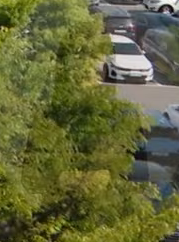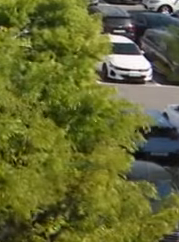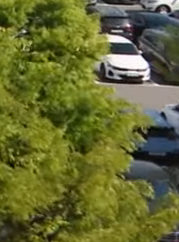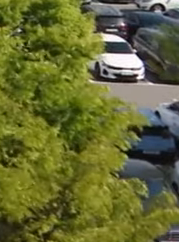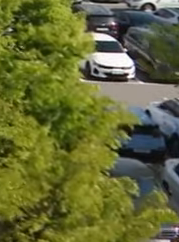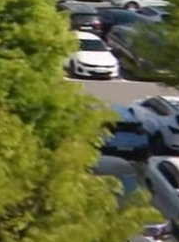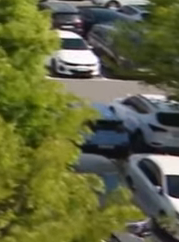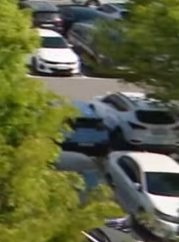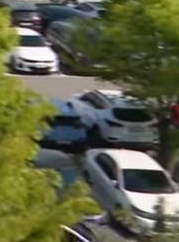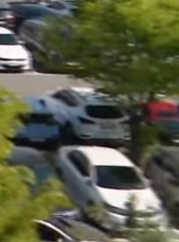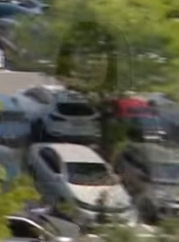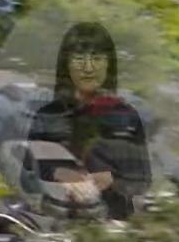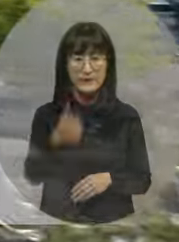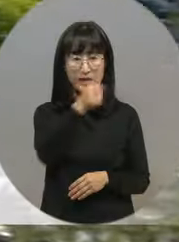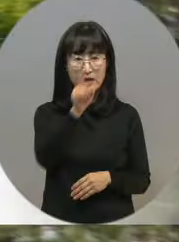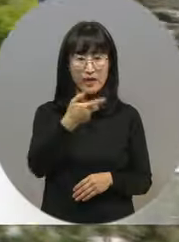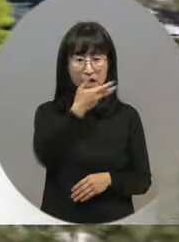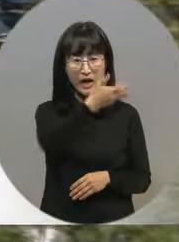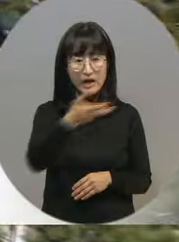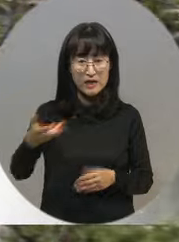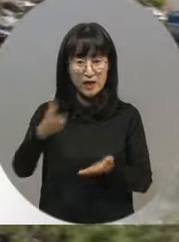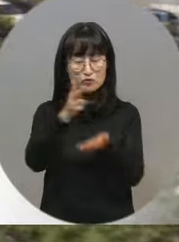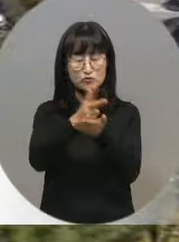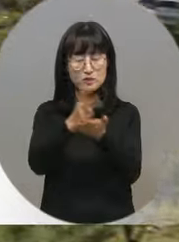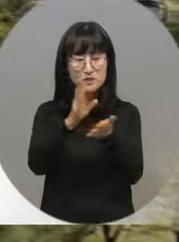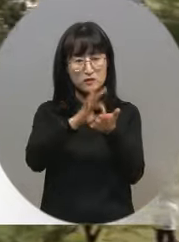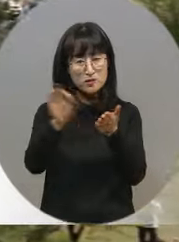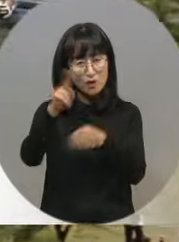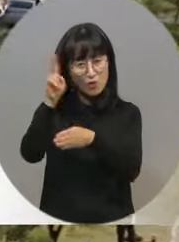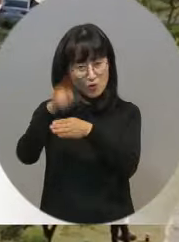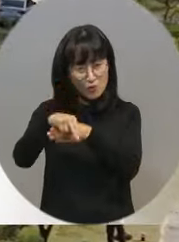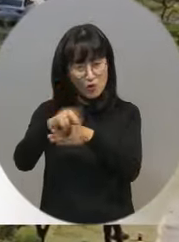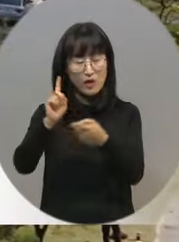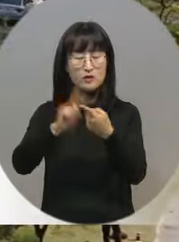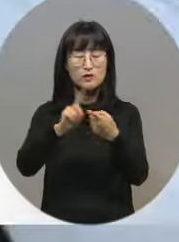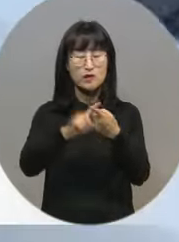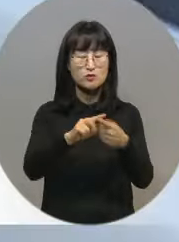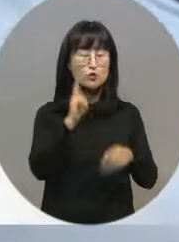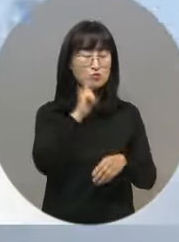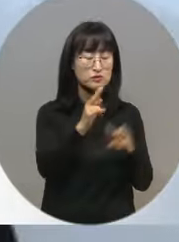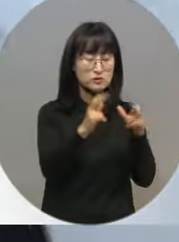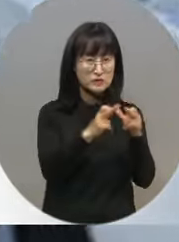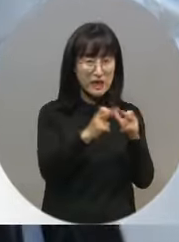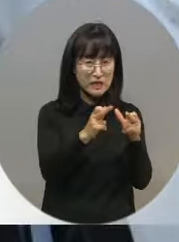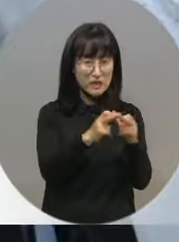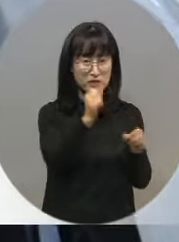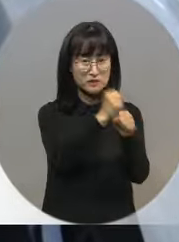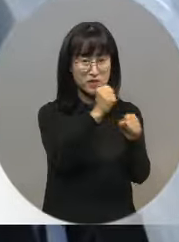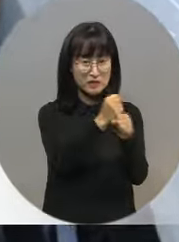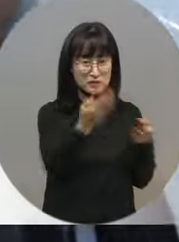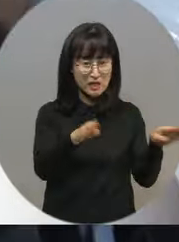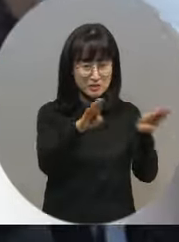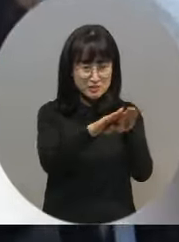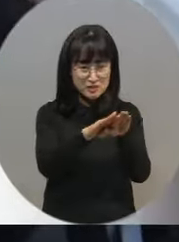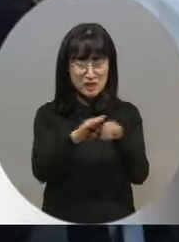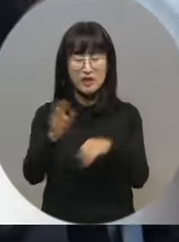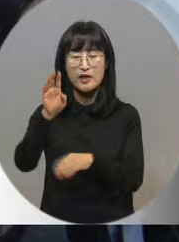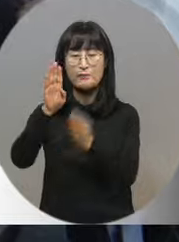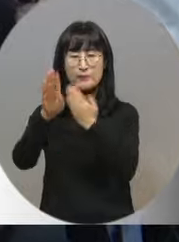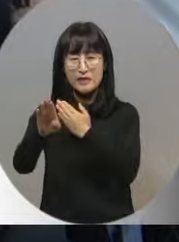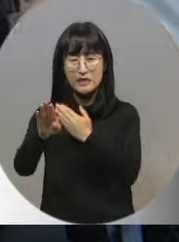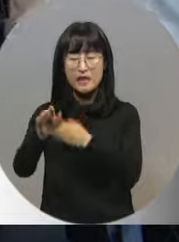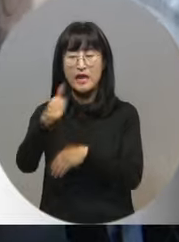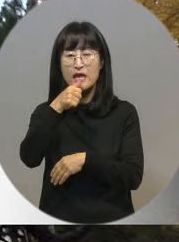기자입니다 한강주차장 사용 허가와 관련해 중증장애인 생산품 생산 시설과 미래 한강 본부의